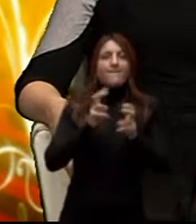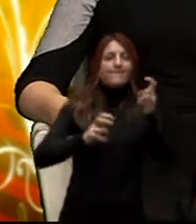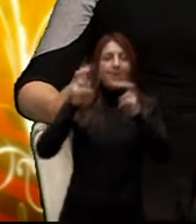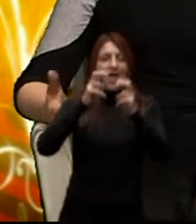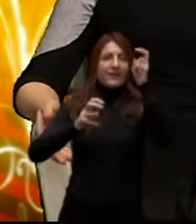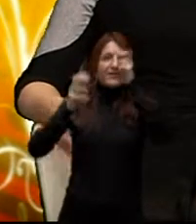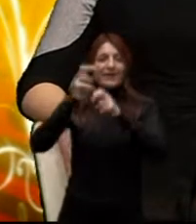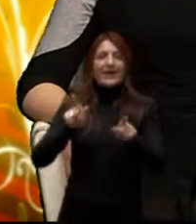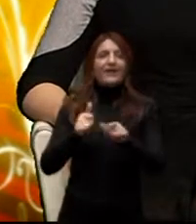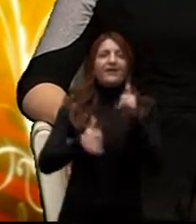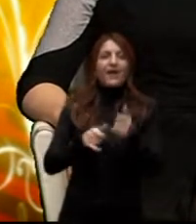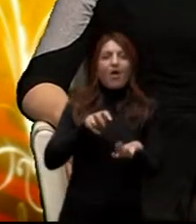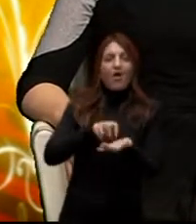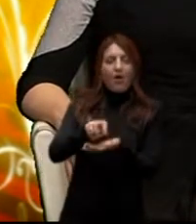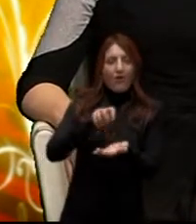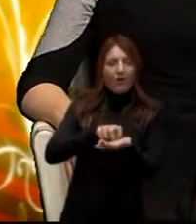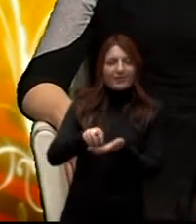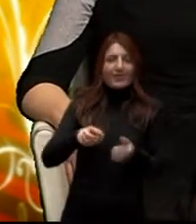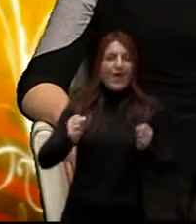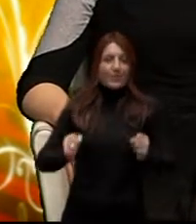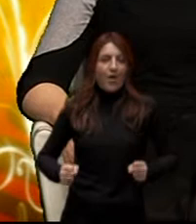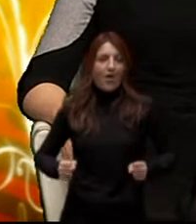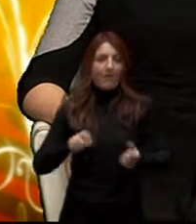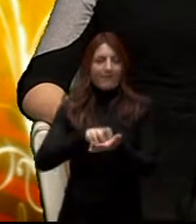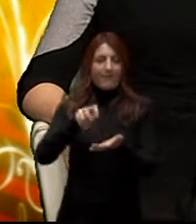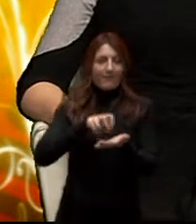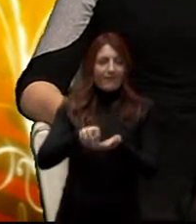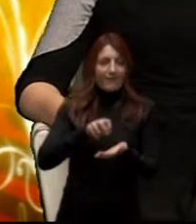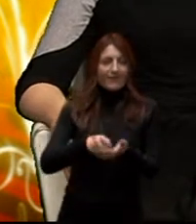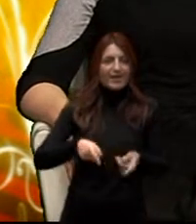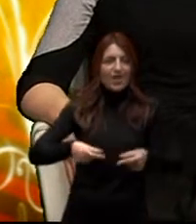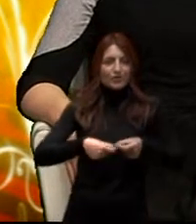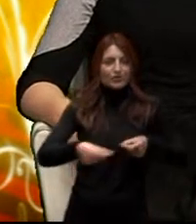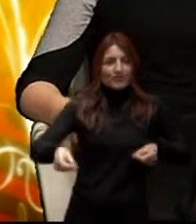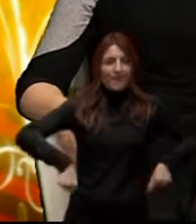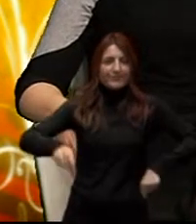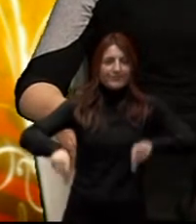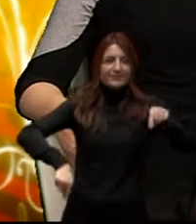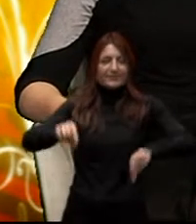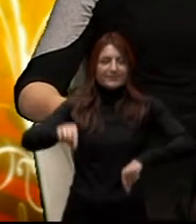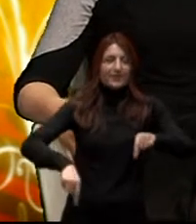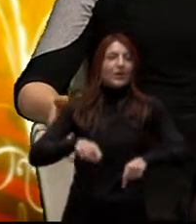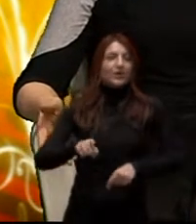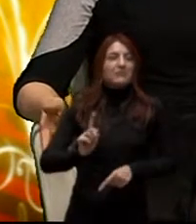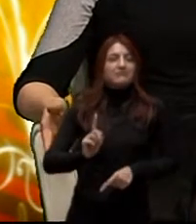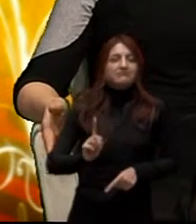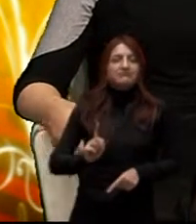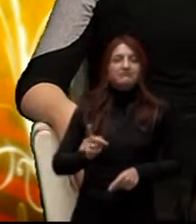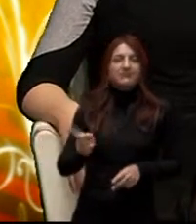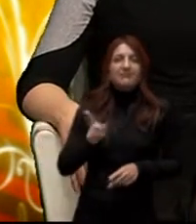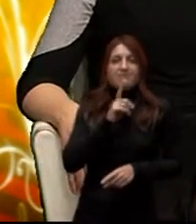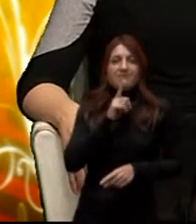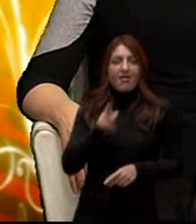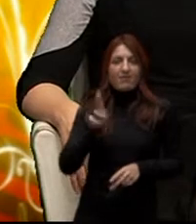nordijsko hodanje, ima razno raznih oblika takvog vježbanja, su otpornije, jel? Znači nisu sklone razvoju nekakvih glavobolja.